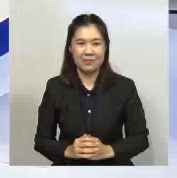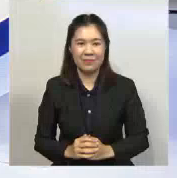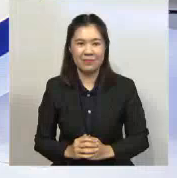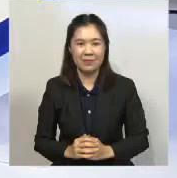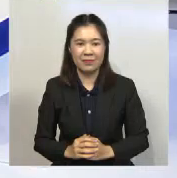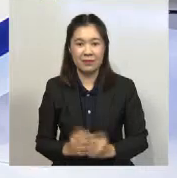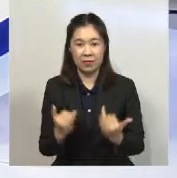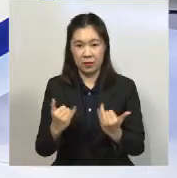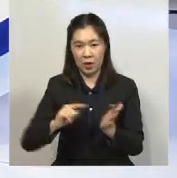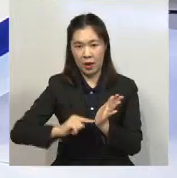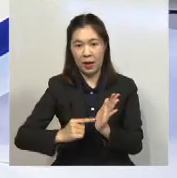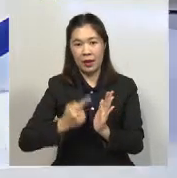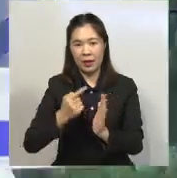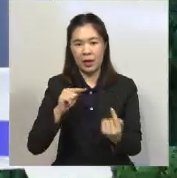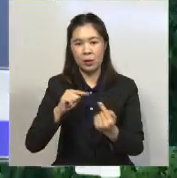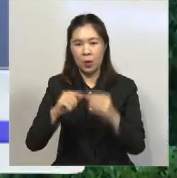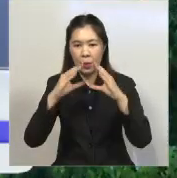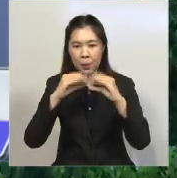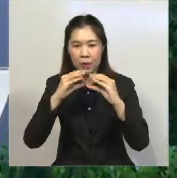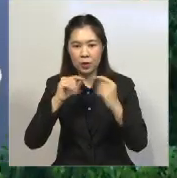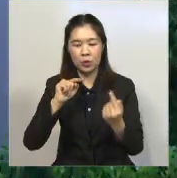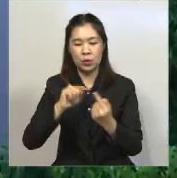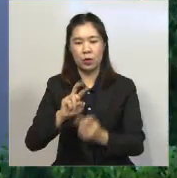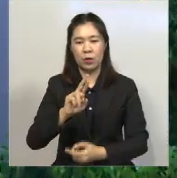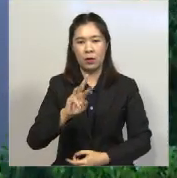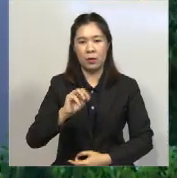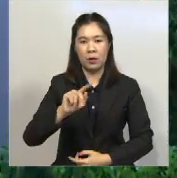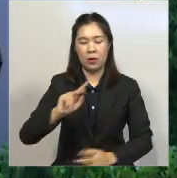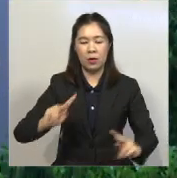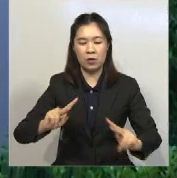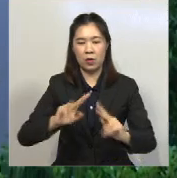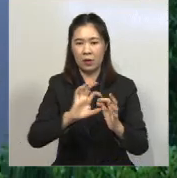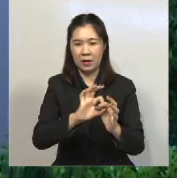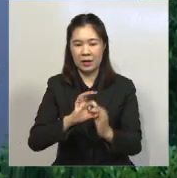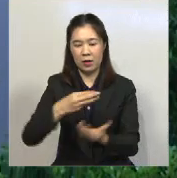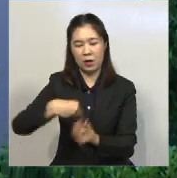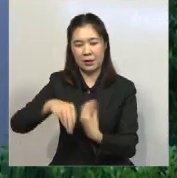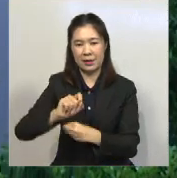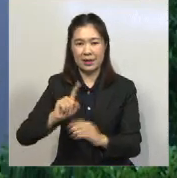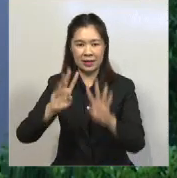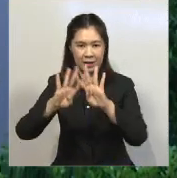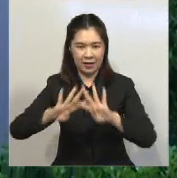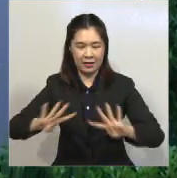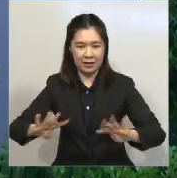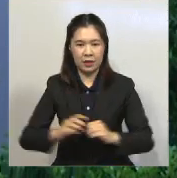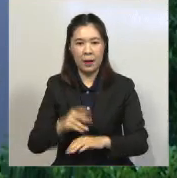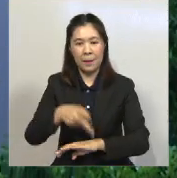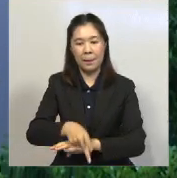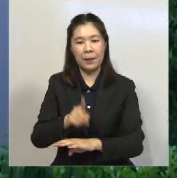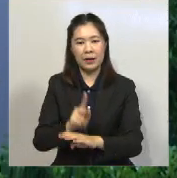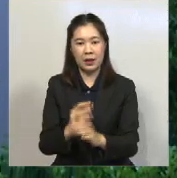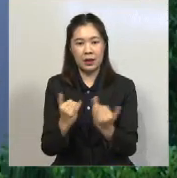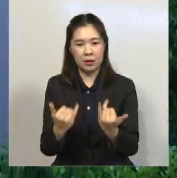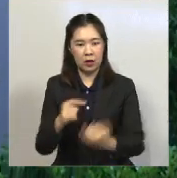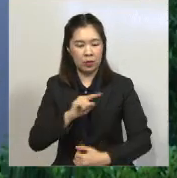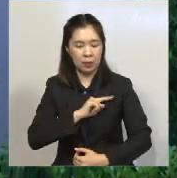เริ่มขึ้นอย่างเป็นทางการแล้วค่ะสำหรับการประชุมระดับรัฐมนตรีนะคะที่เกี่ยวข้องกับเสาเศรษฐกิจของอาเซียนค่ะซึ่งประธานอาเซียนนะคะจะต้